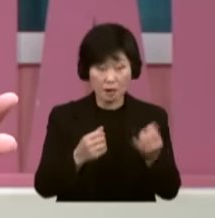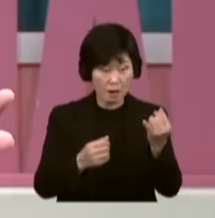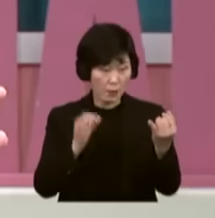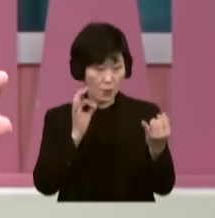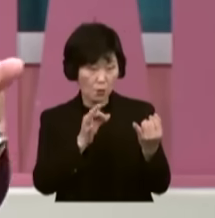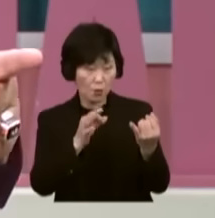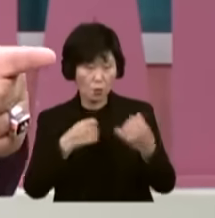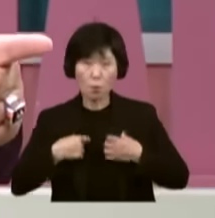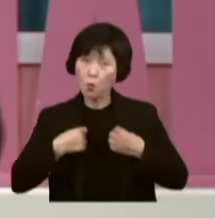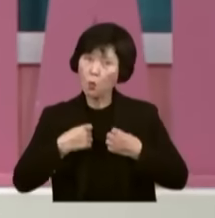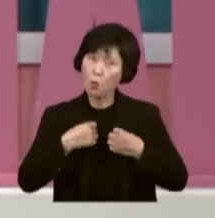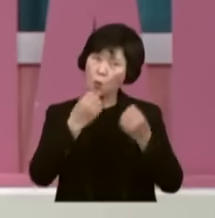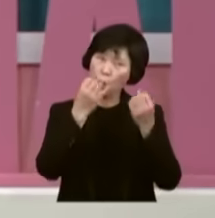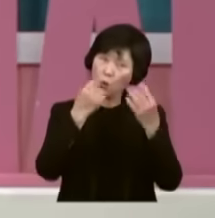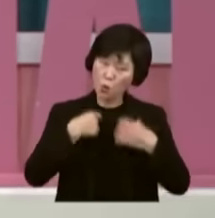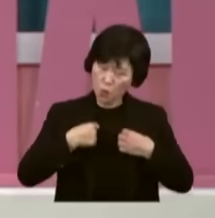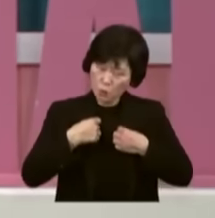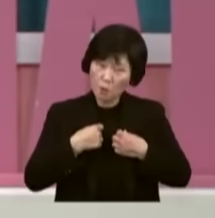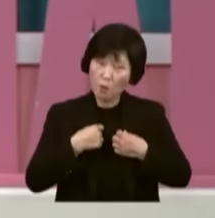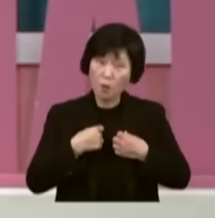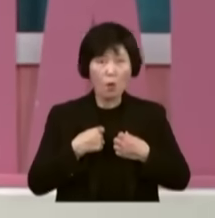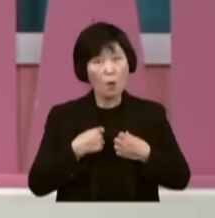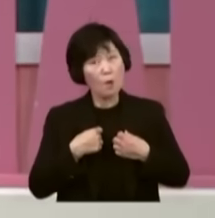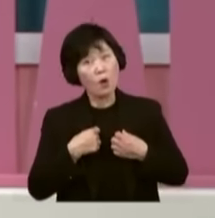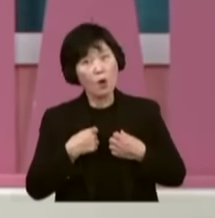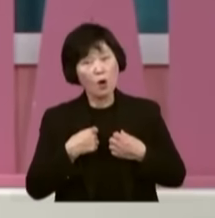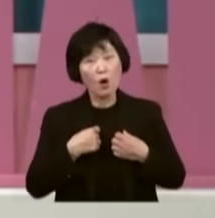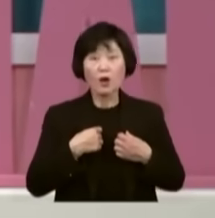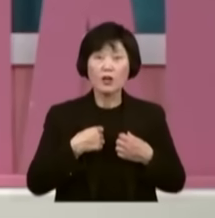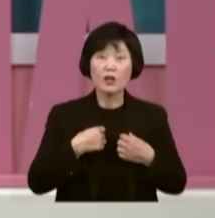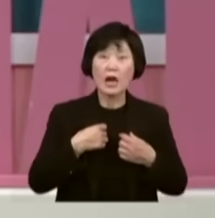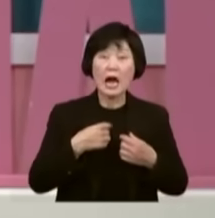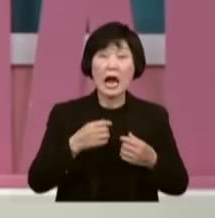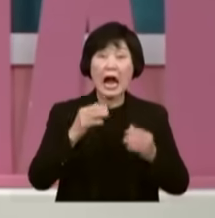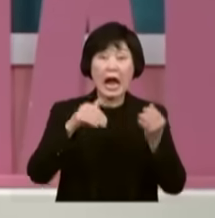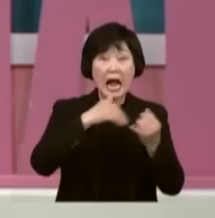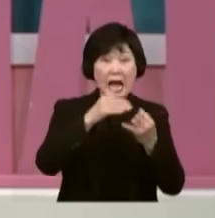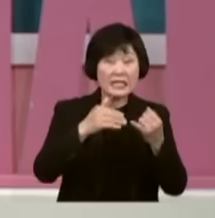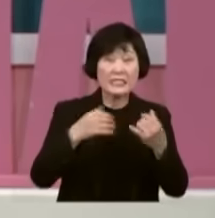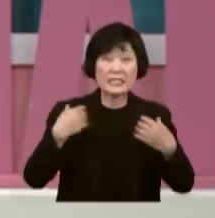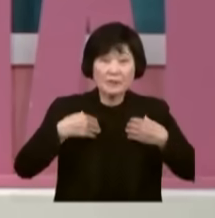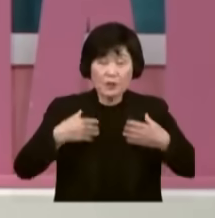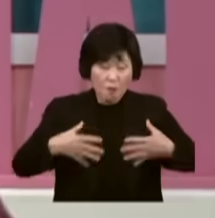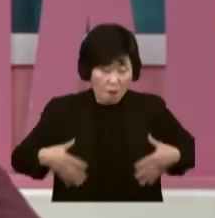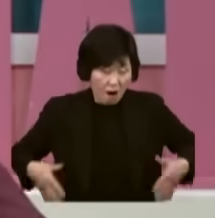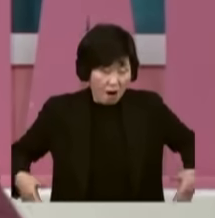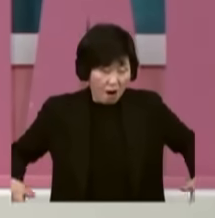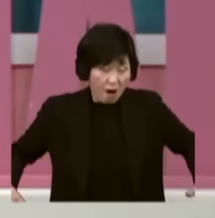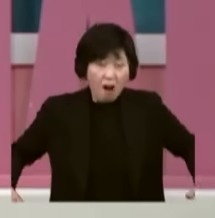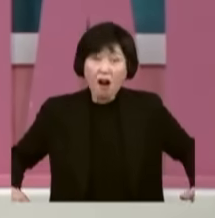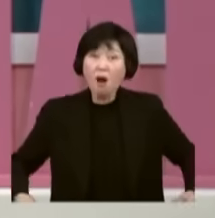있어. 이 스위스 요들송 부르는 그 아가씨들 입는 레이스 달리고 뭐 이렇게 퍼진 거